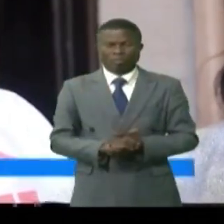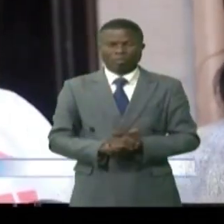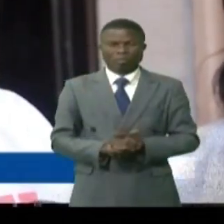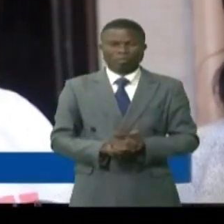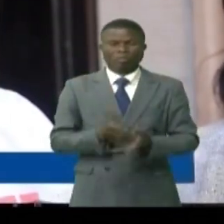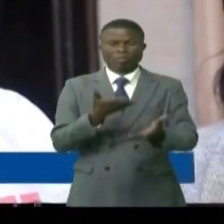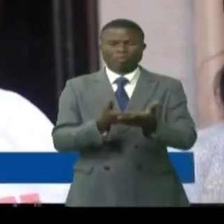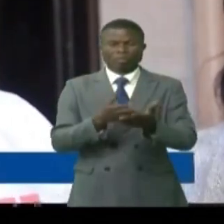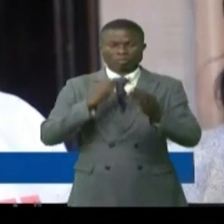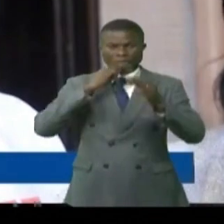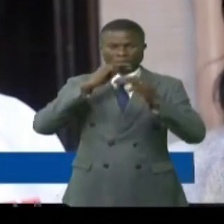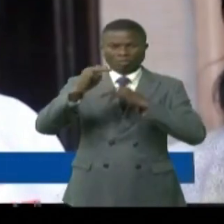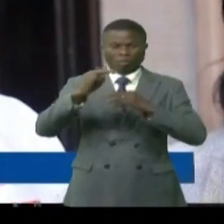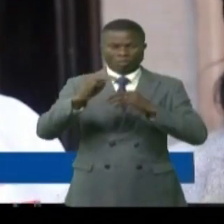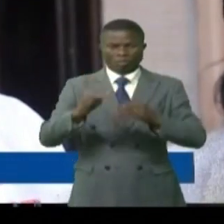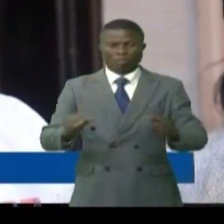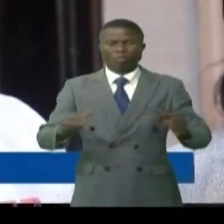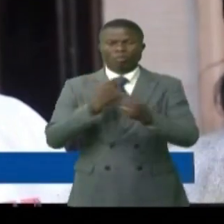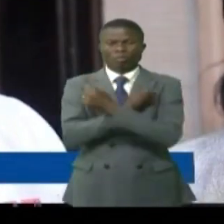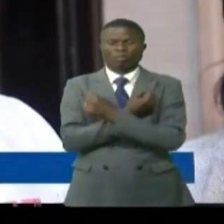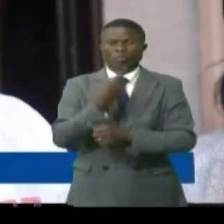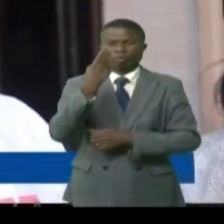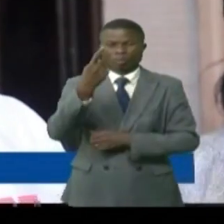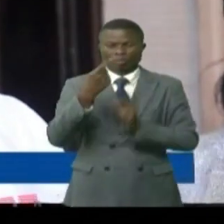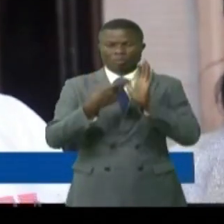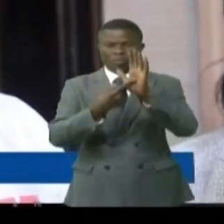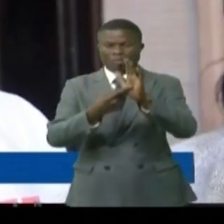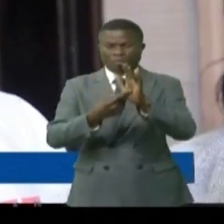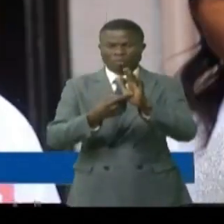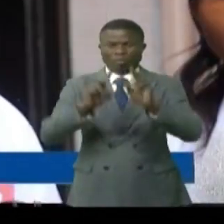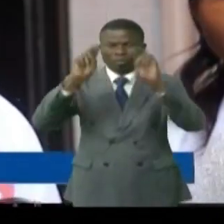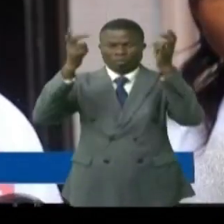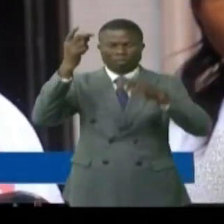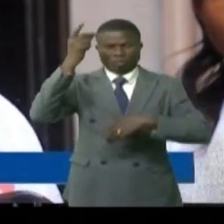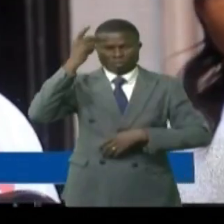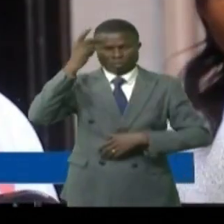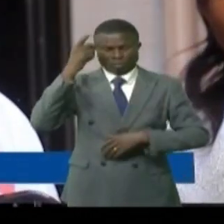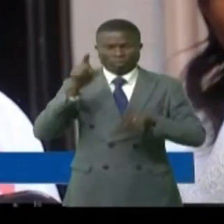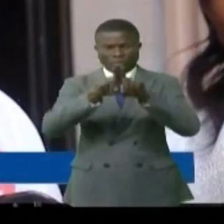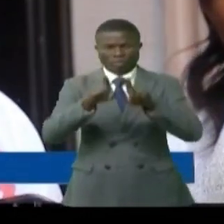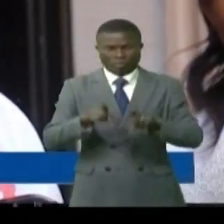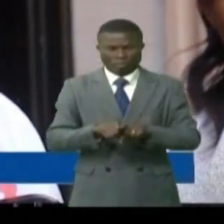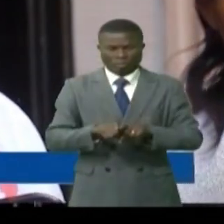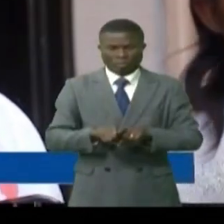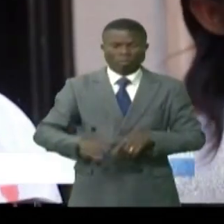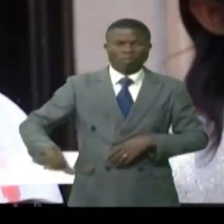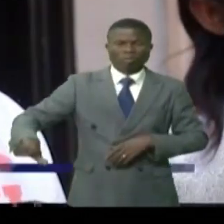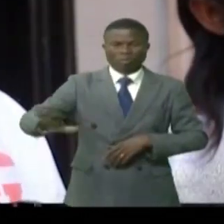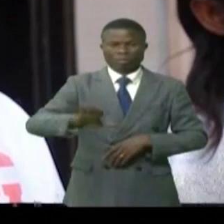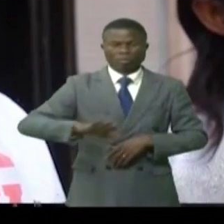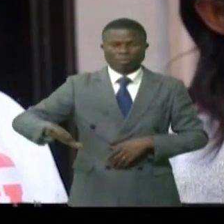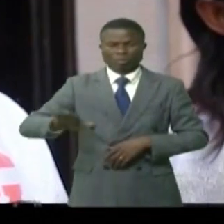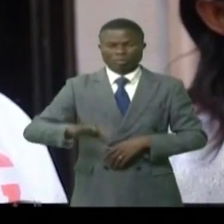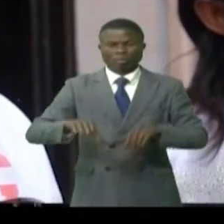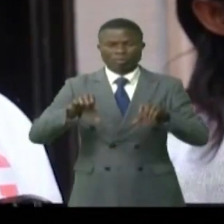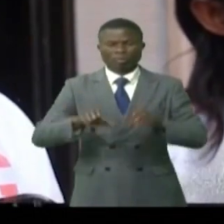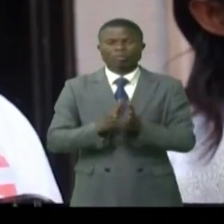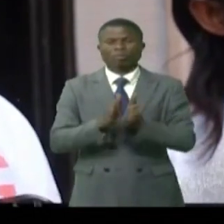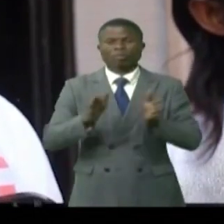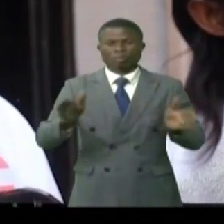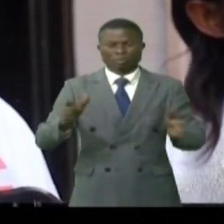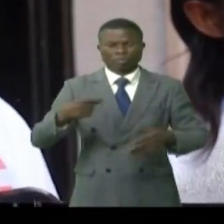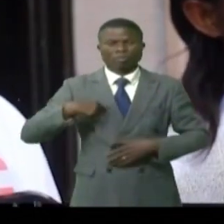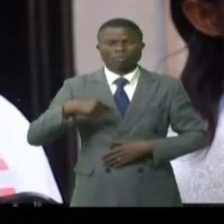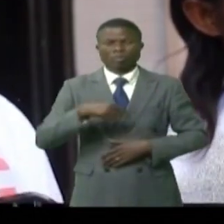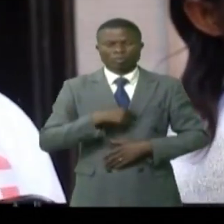Ceci est un message de solidarité pour démontrer à toute la ville de Kinshasa ainsi que dans toute la République démocratique du Congo que